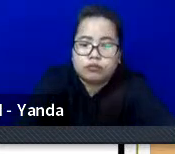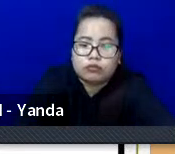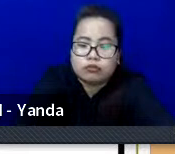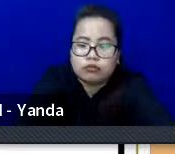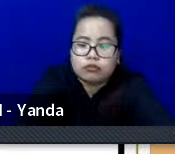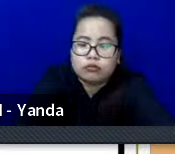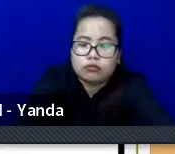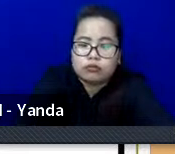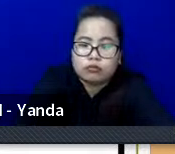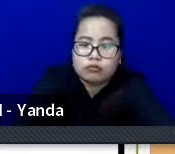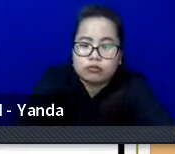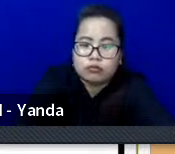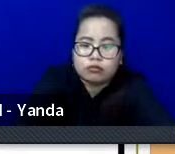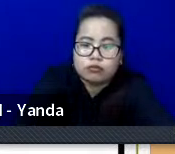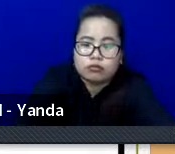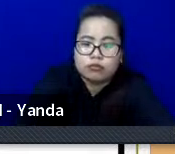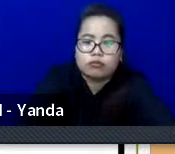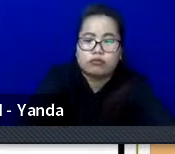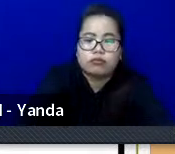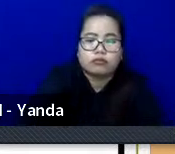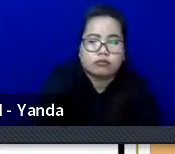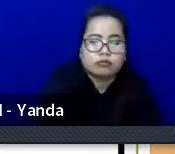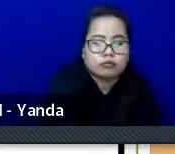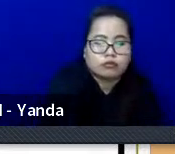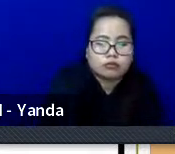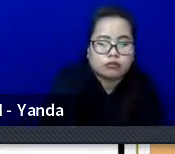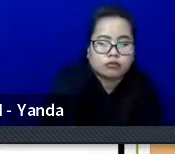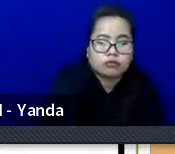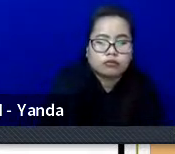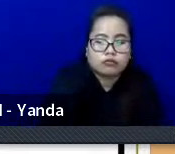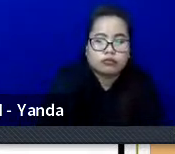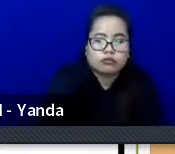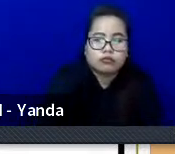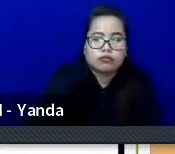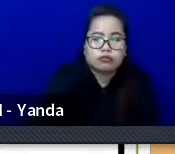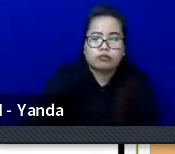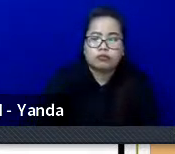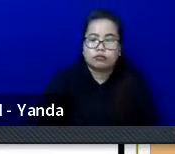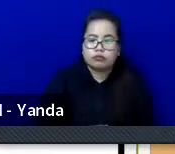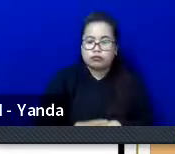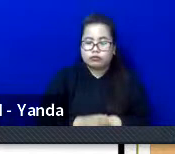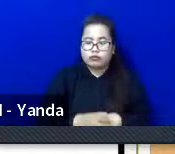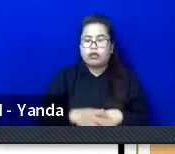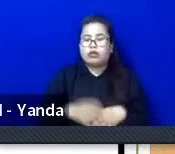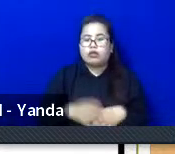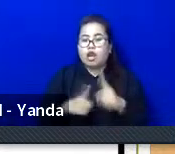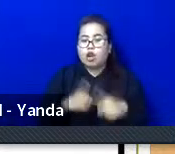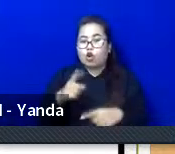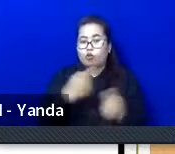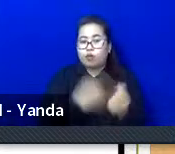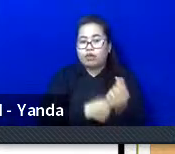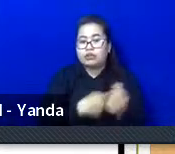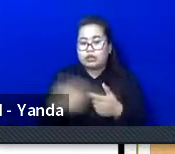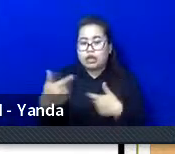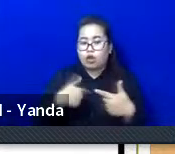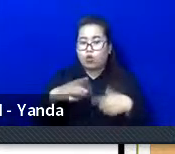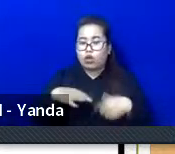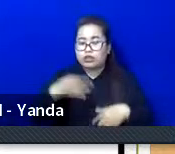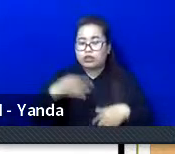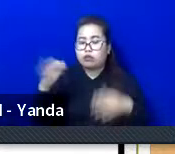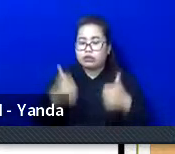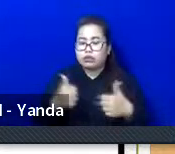akan percaya bahwa oh ternyata pasien gangguan jiwa itu bisa pulih. Kalau ini